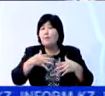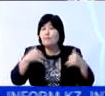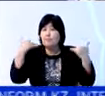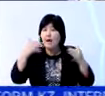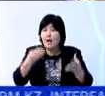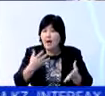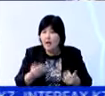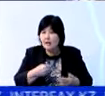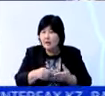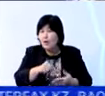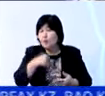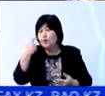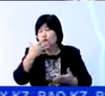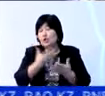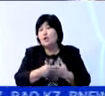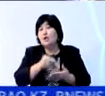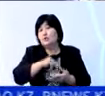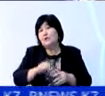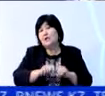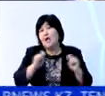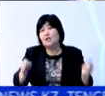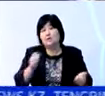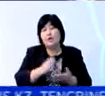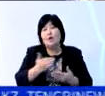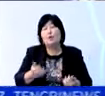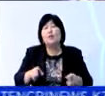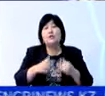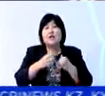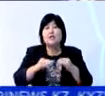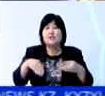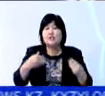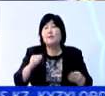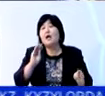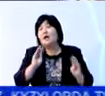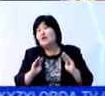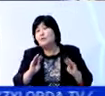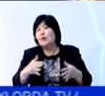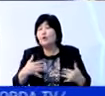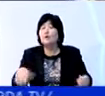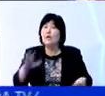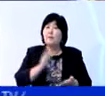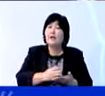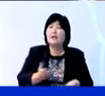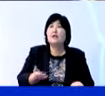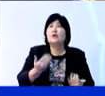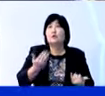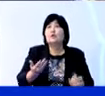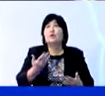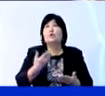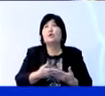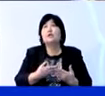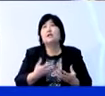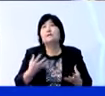өздерінің жеке шаруашылықтарын ашып жатыр, оған мына жер де беріліп жатыр, инфрақұрылым да бар екен. Сондықтан